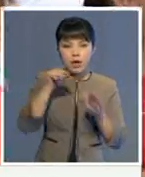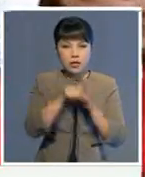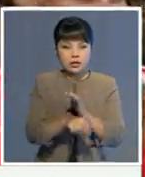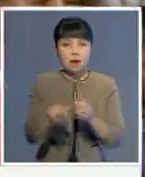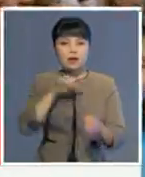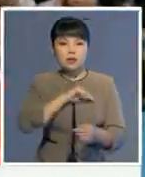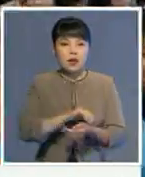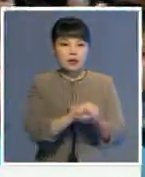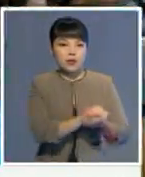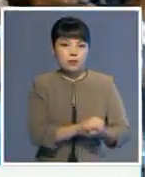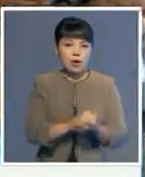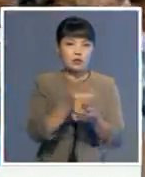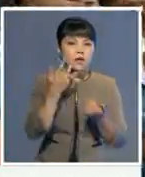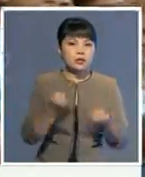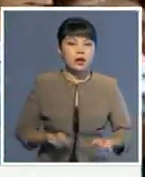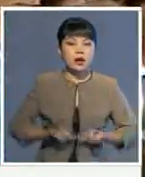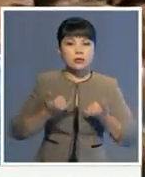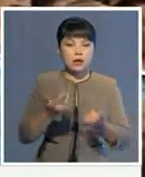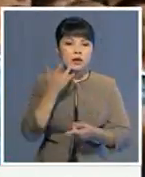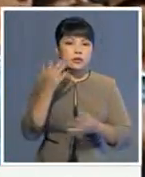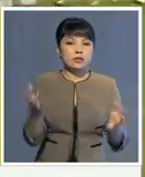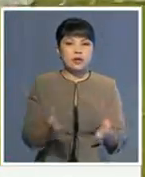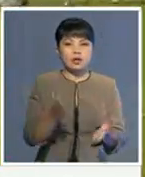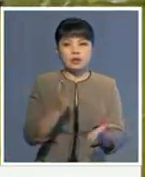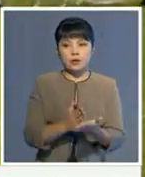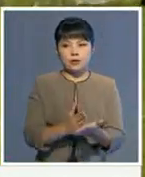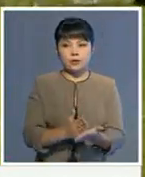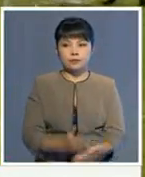ынтымақ танытады әрдайым. Бүгінде сол үрдіс сақталды.